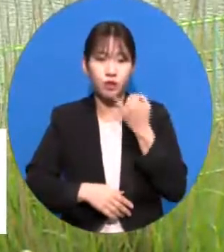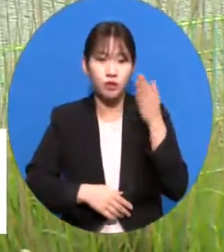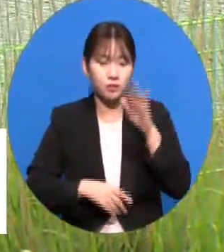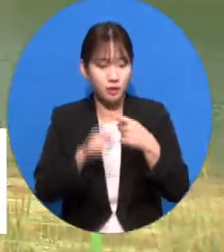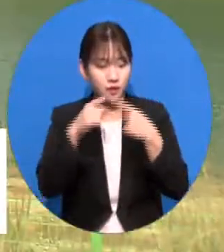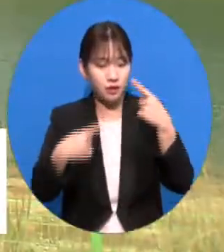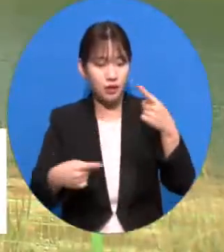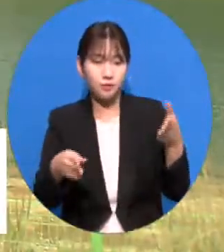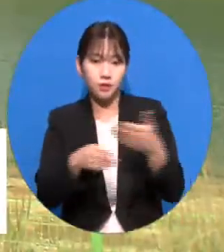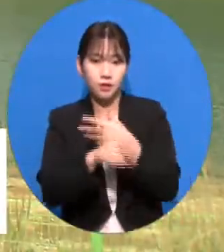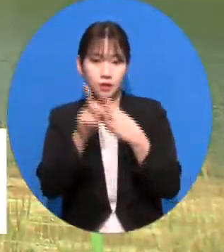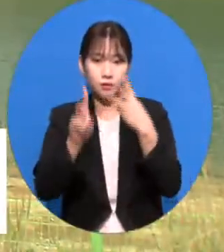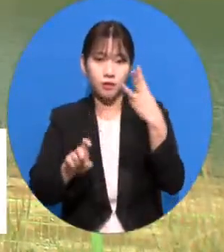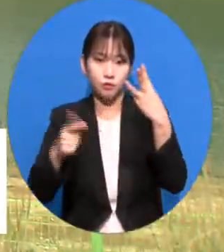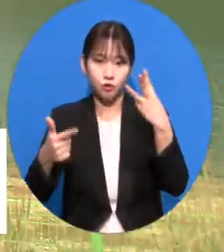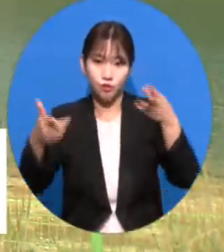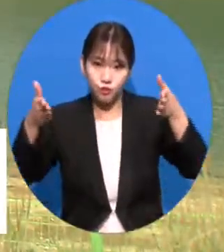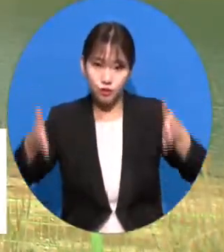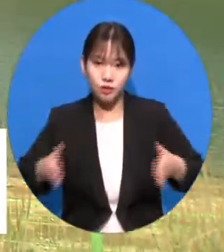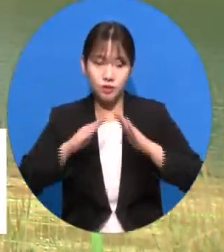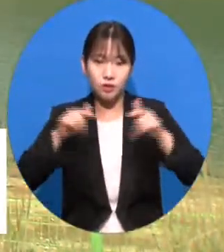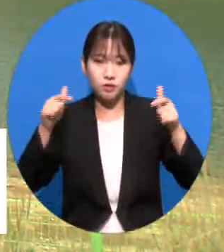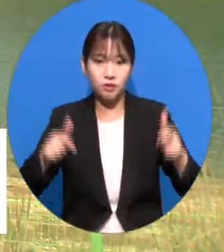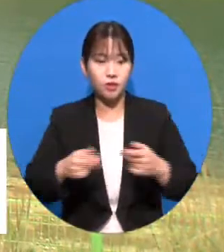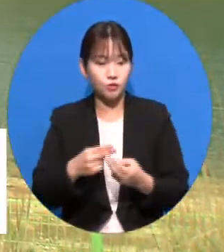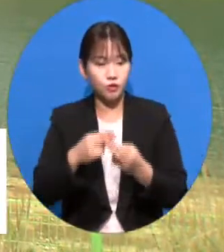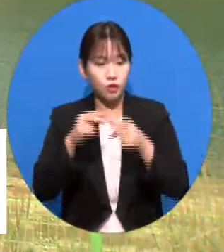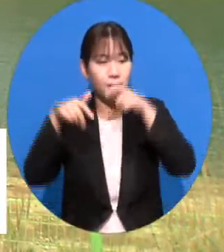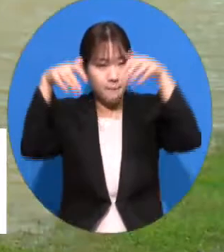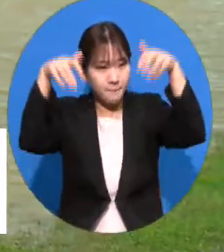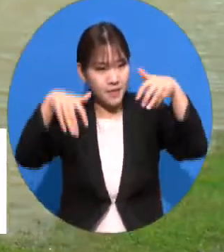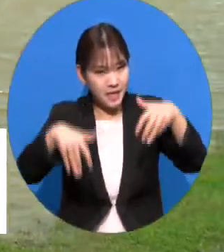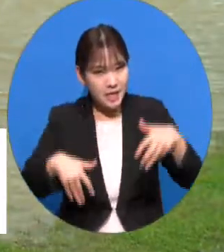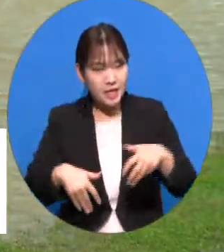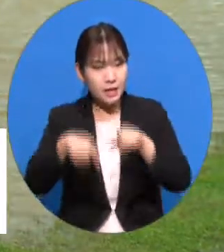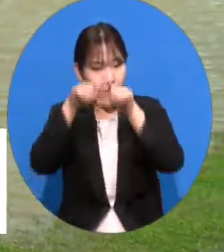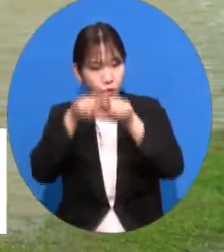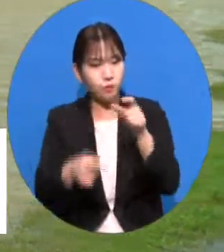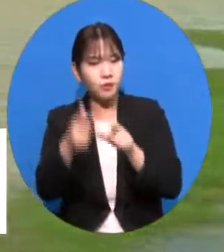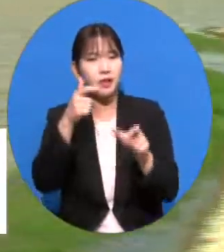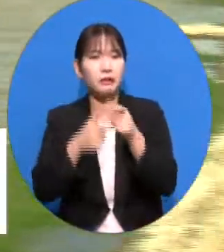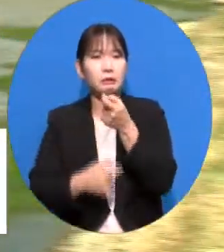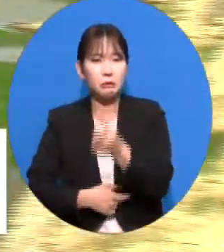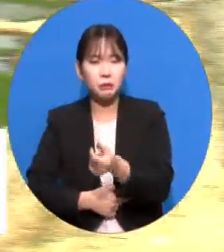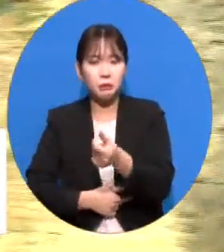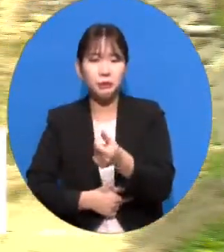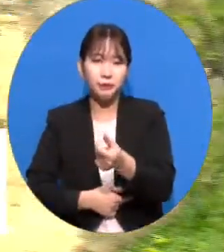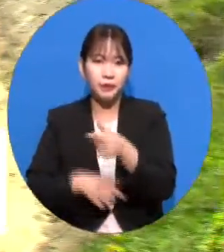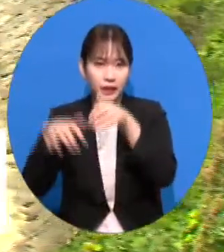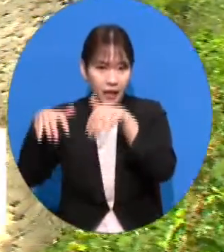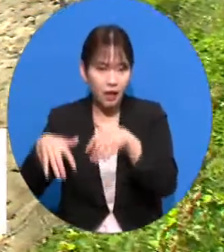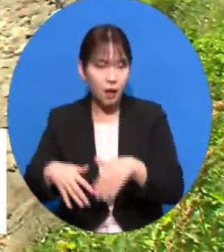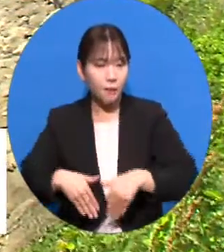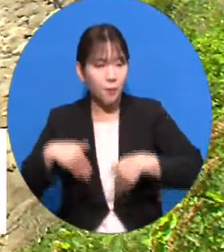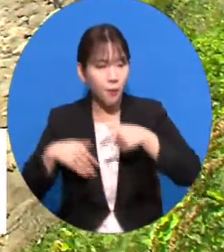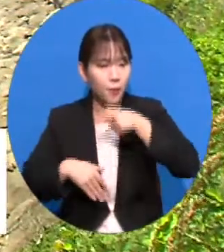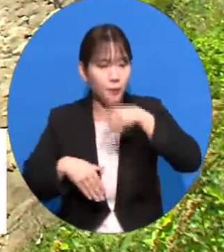1월 1일부터 3월 16일까지 전남 지역 누적 강수량이 평년 수준을 밑돌아 봄 가뭄이